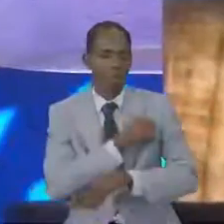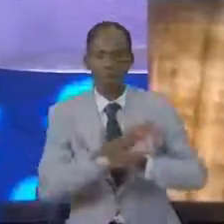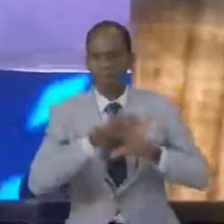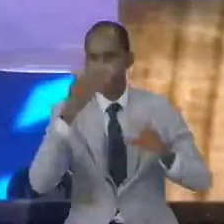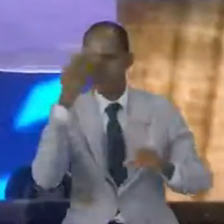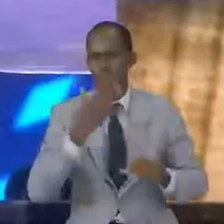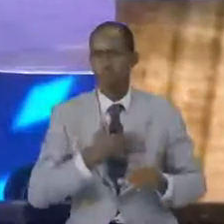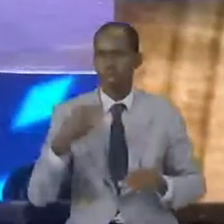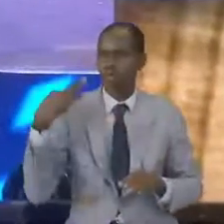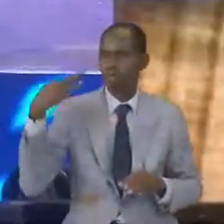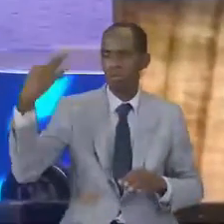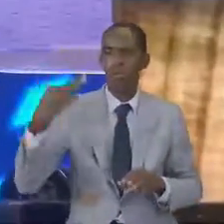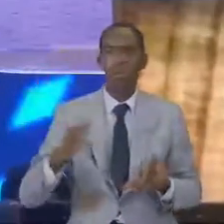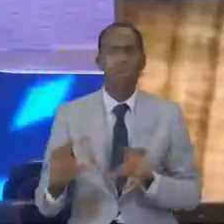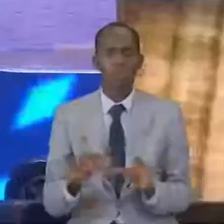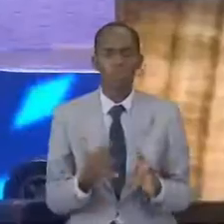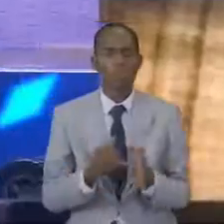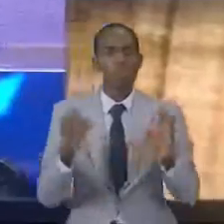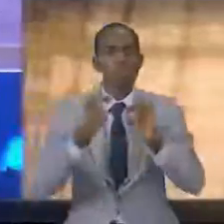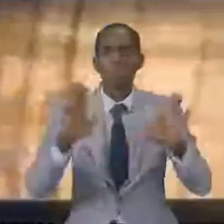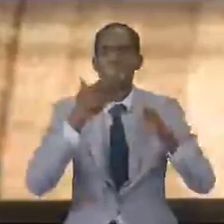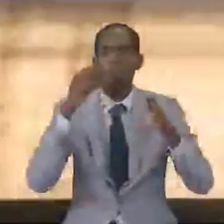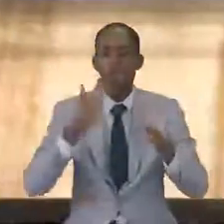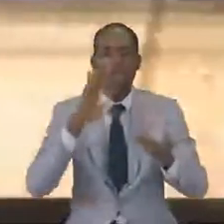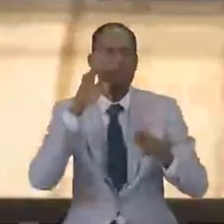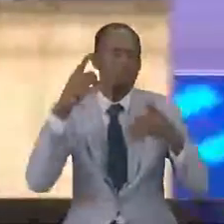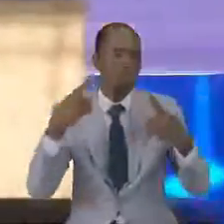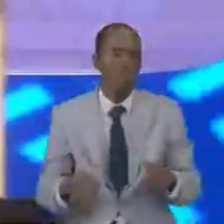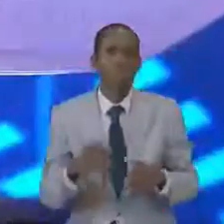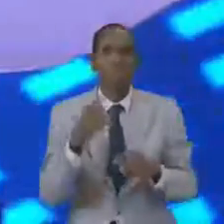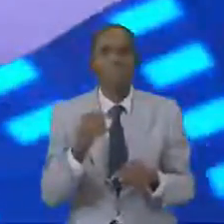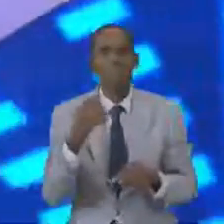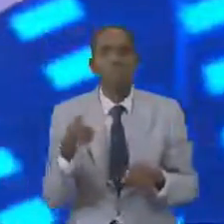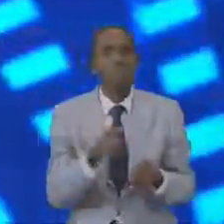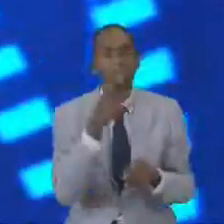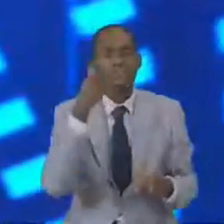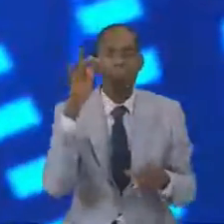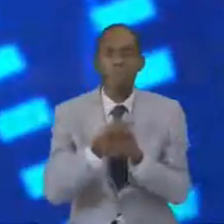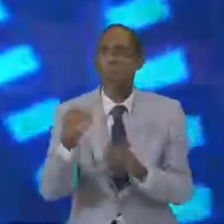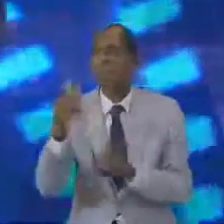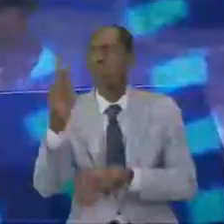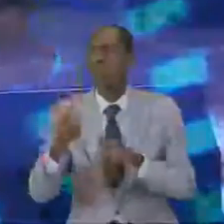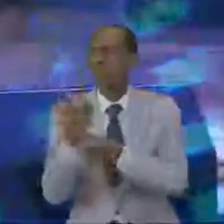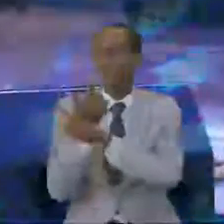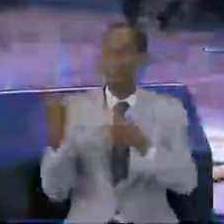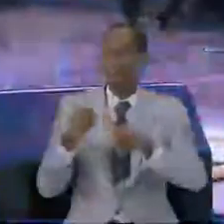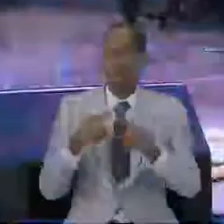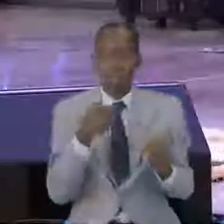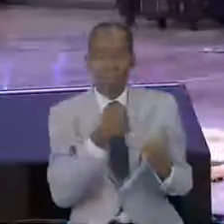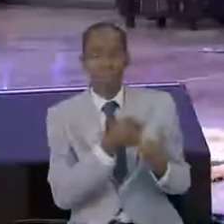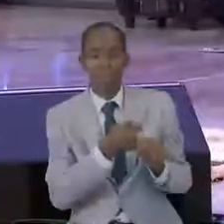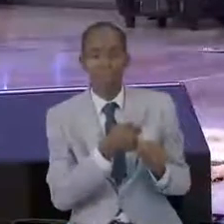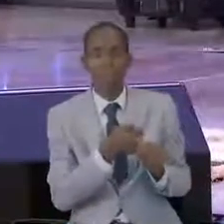ne connais-tu pas ma position on va le faire rien de malheur le mauvais ne t'arrivera et il promettent la liberté